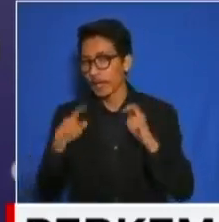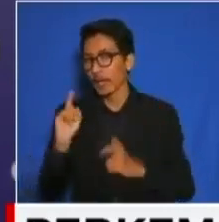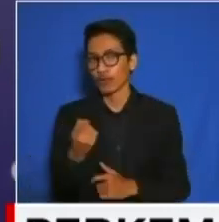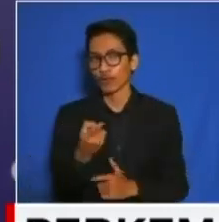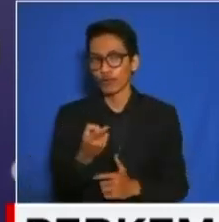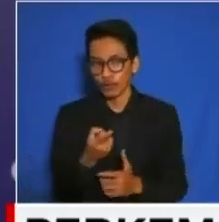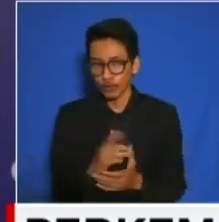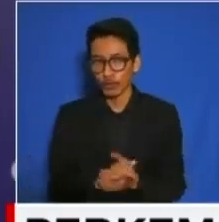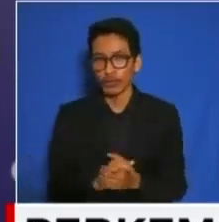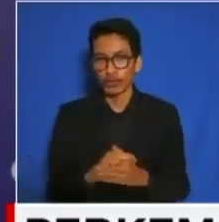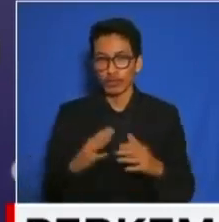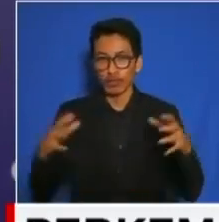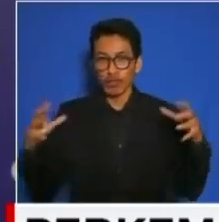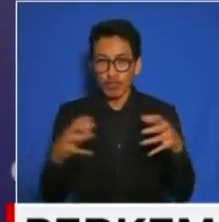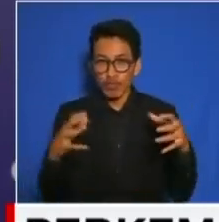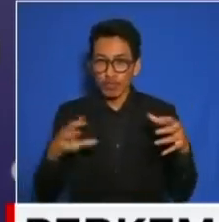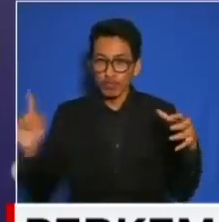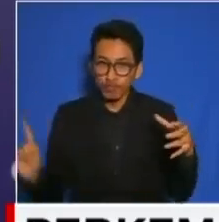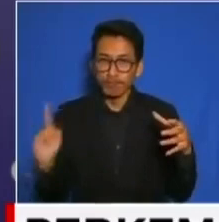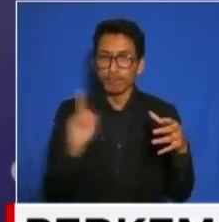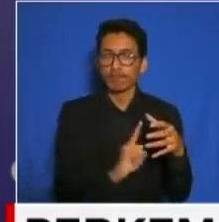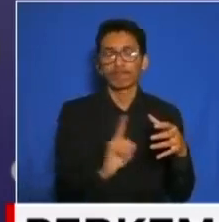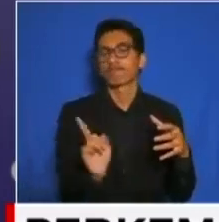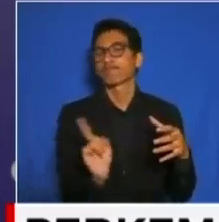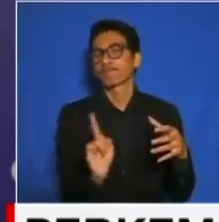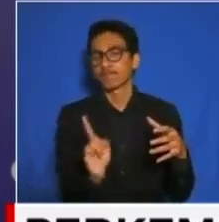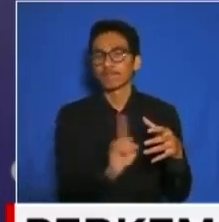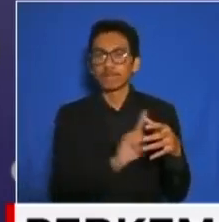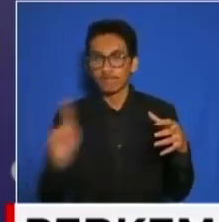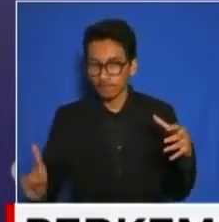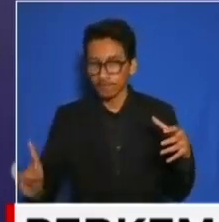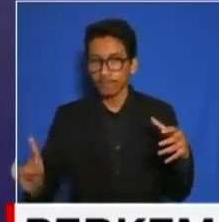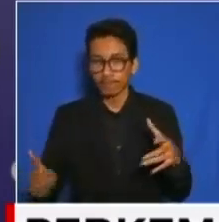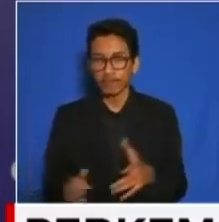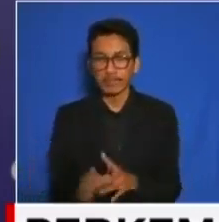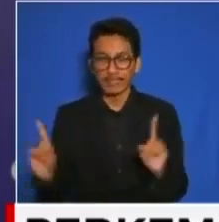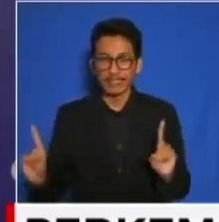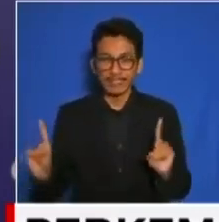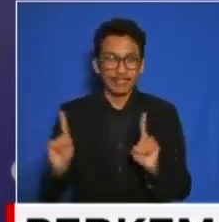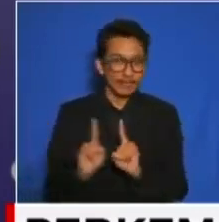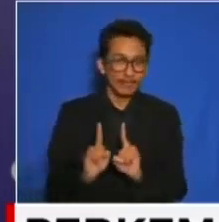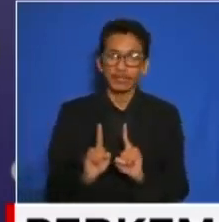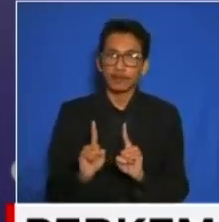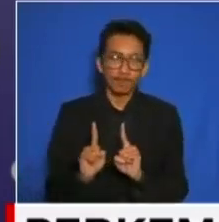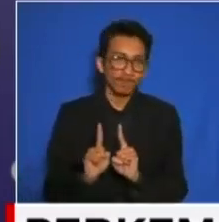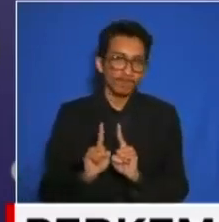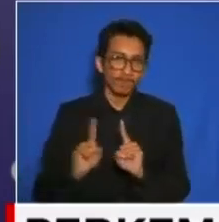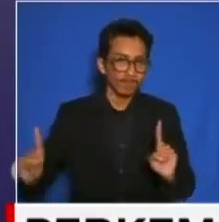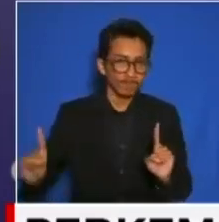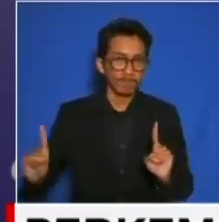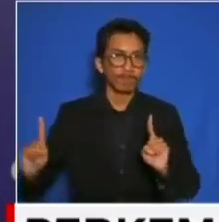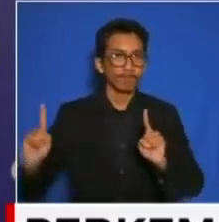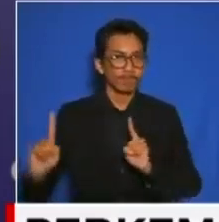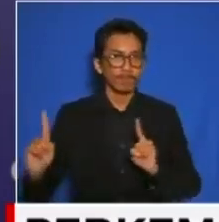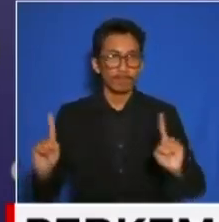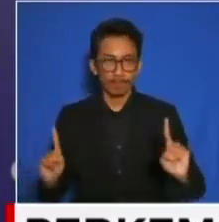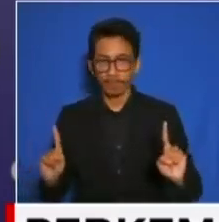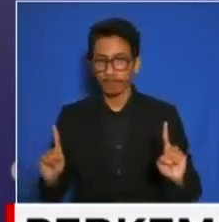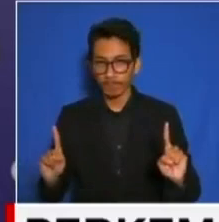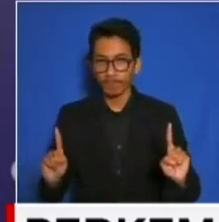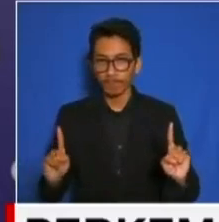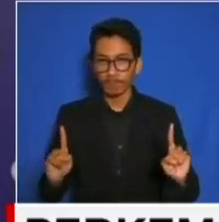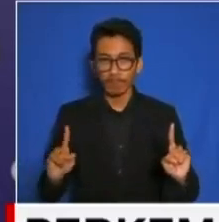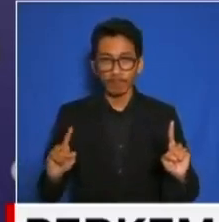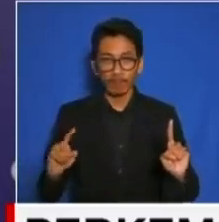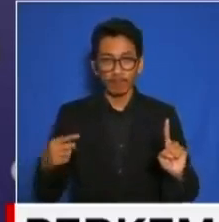Kemudian hindari kerumunan. Jaga jarak fisik kita dari orang lain setidak-tidaknya